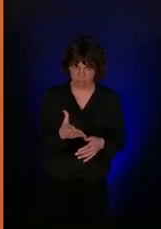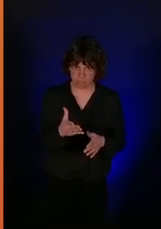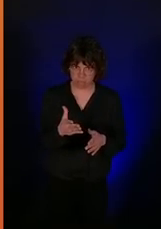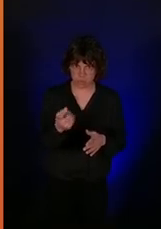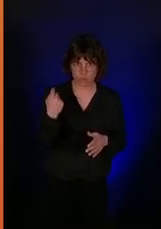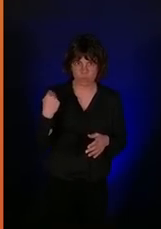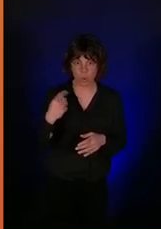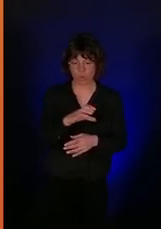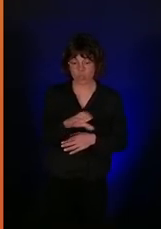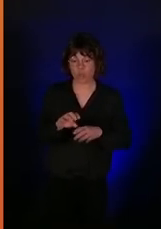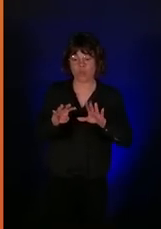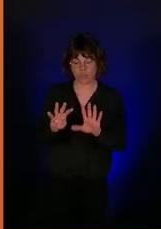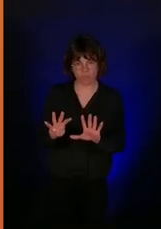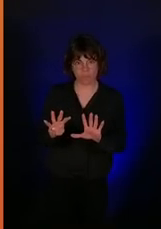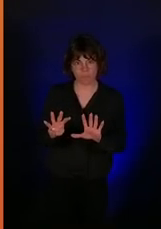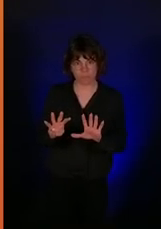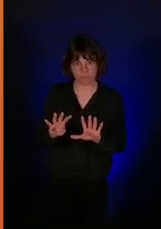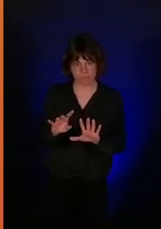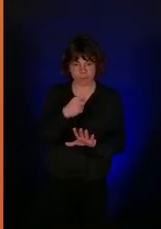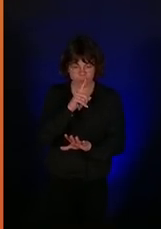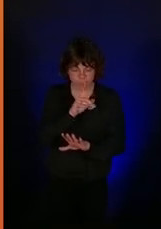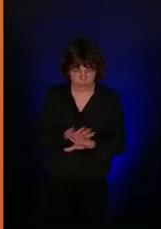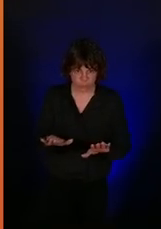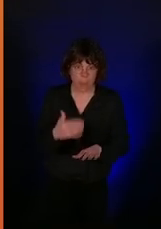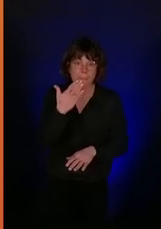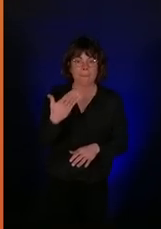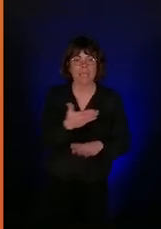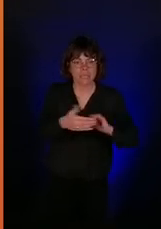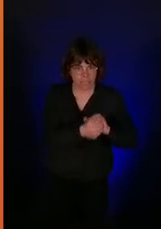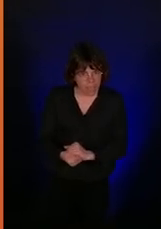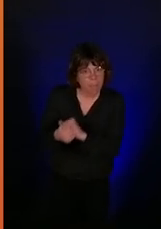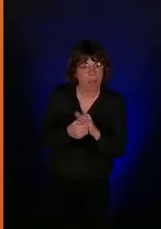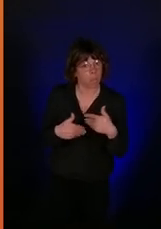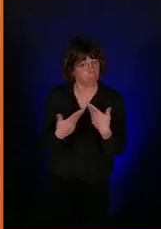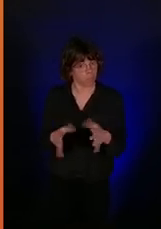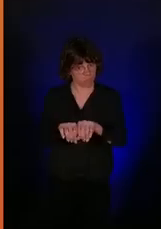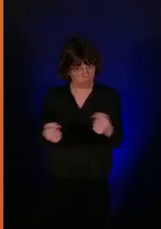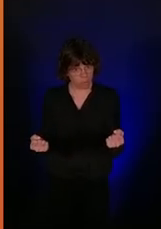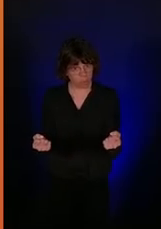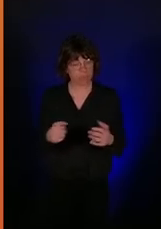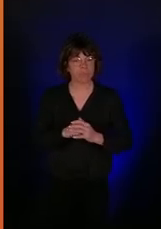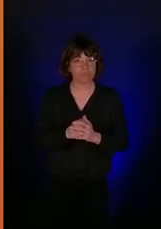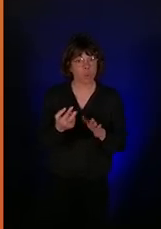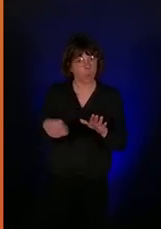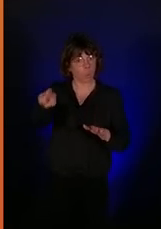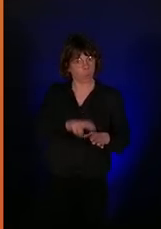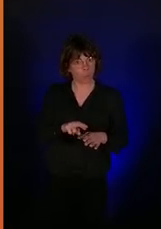chambre numéro 109. J'en dis pas plus. Merci les camarades, je vous propose qu'on prenne la pause. Et on est bien de retour à